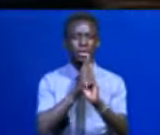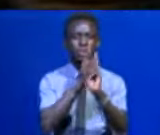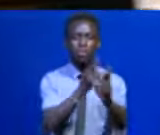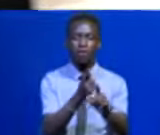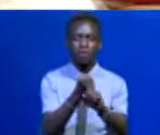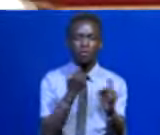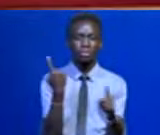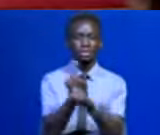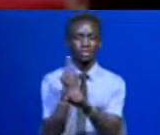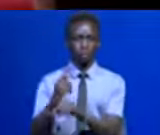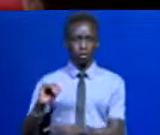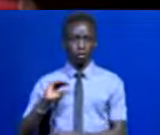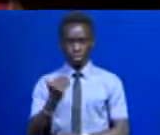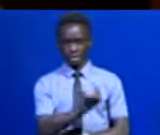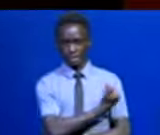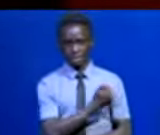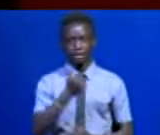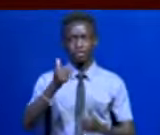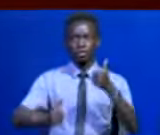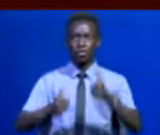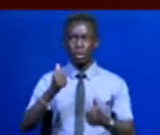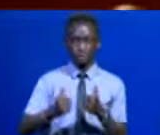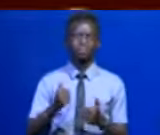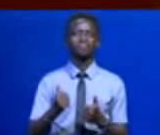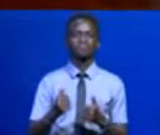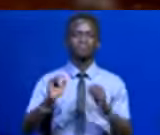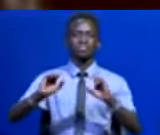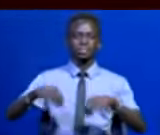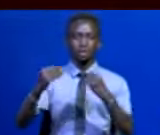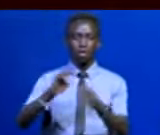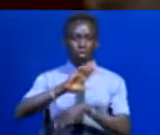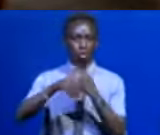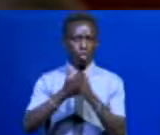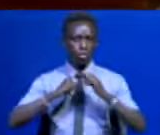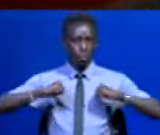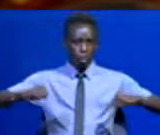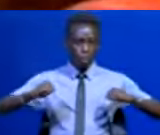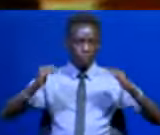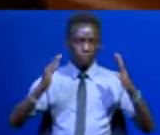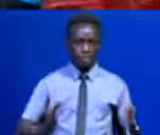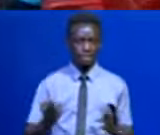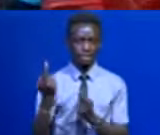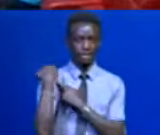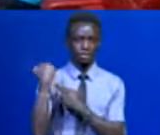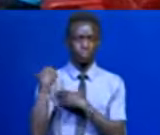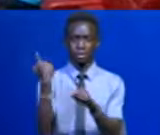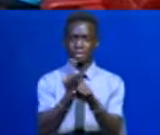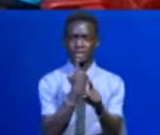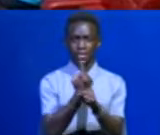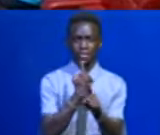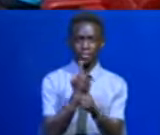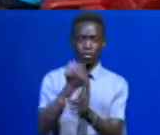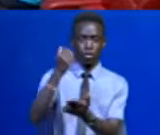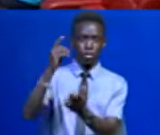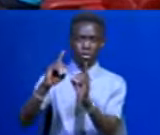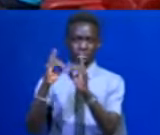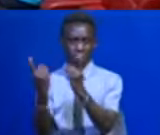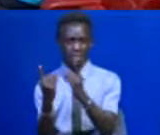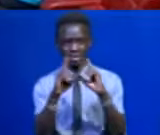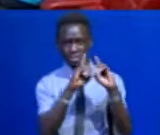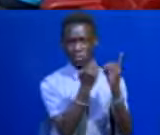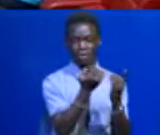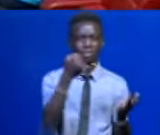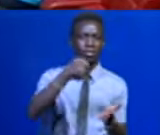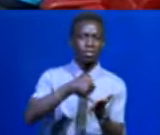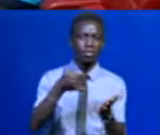kamati mbalimbali zilizowasaili maafisa waliopendekezwa katika nyadhifa tofauti, wakiwemo wanachama wa tume ya huduma ya